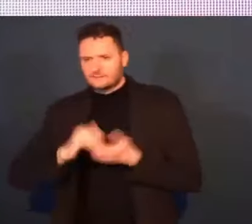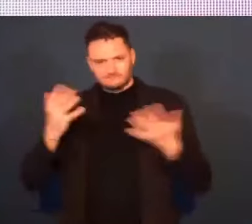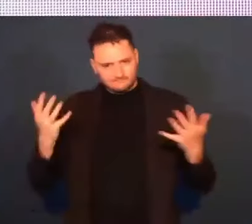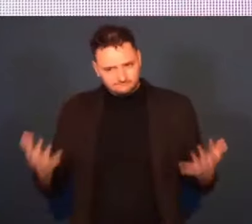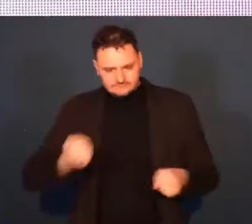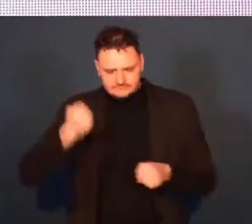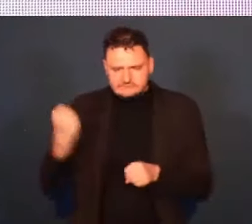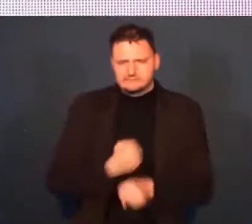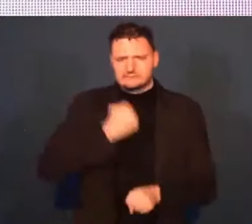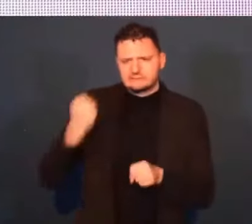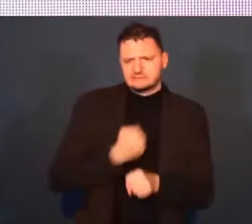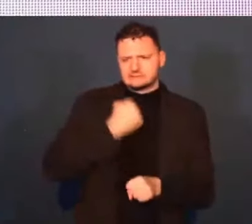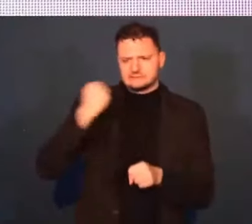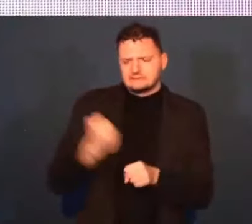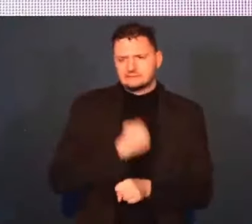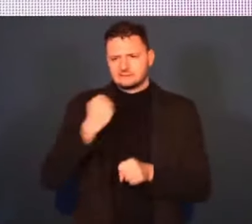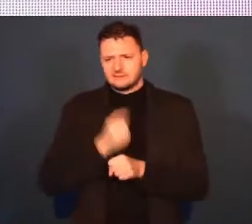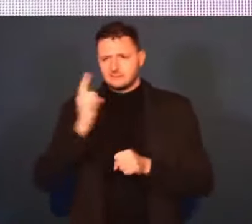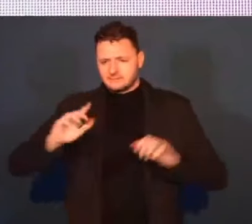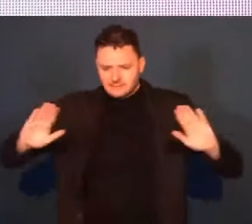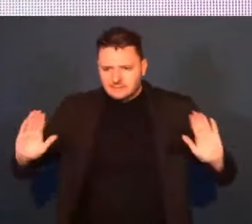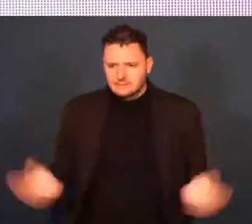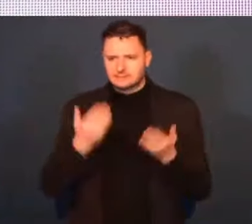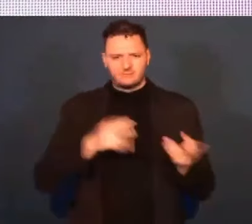за да може да се случи промяната на България.